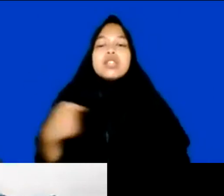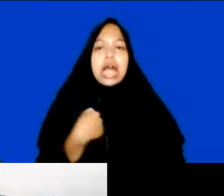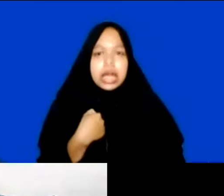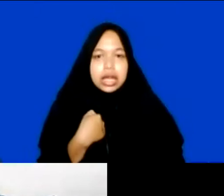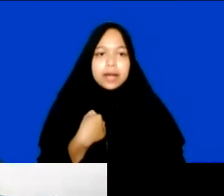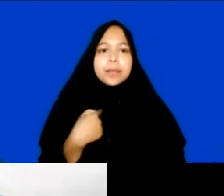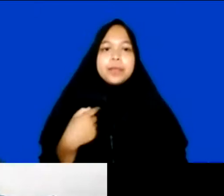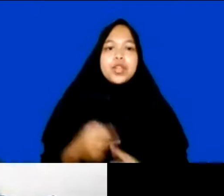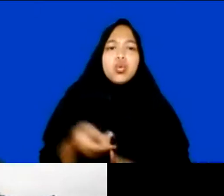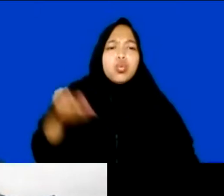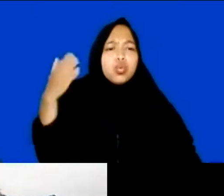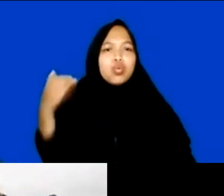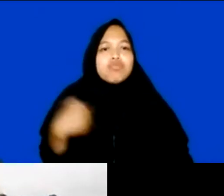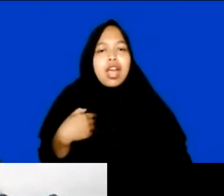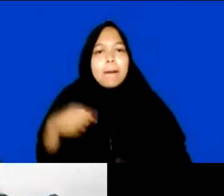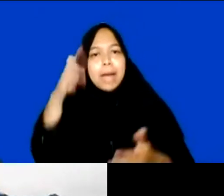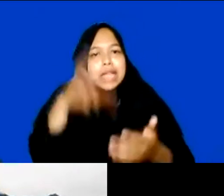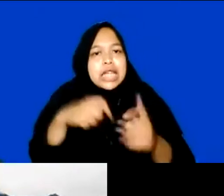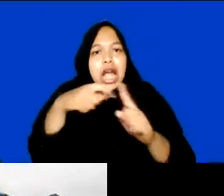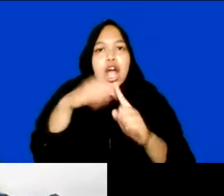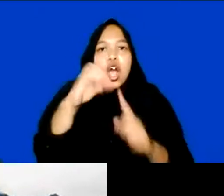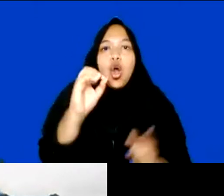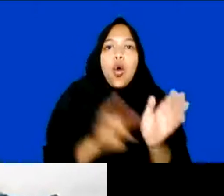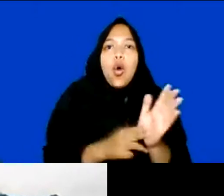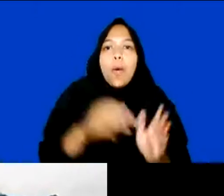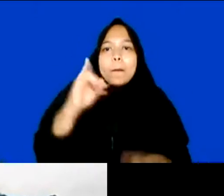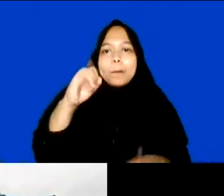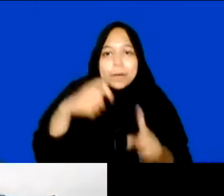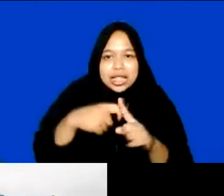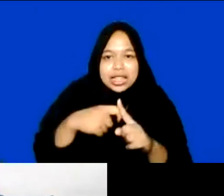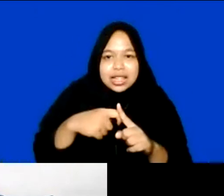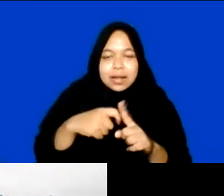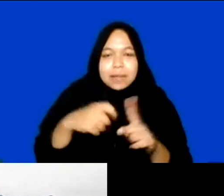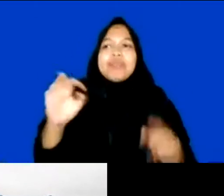dari dulu suka baca komik, saya dari suka kartun gitu. Jadi